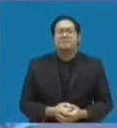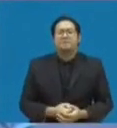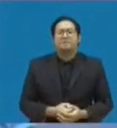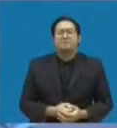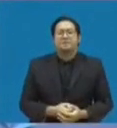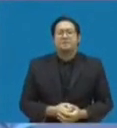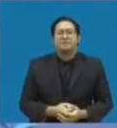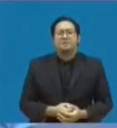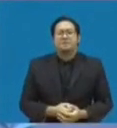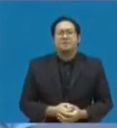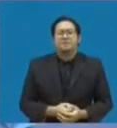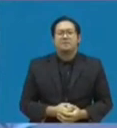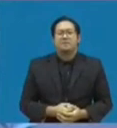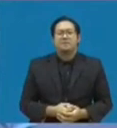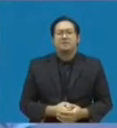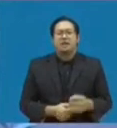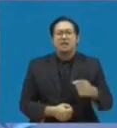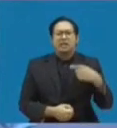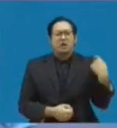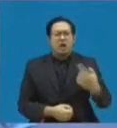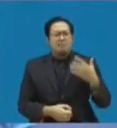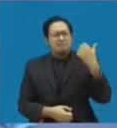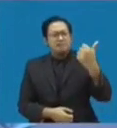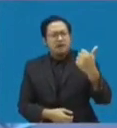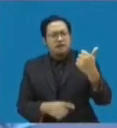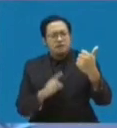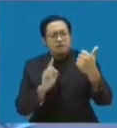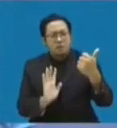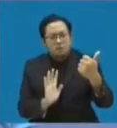Hai bukan hanya torang bisa